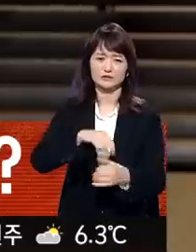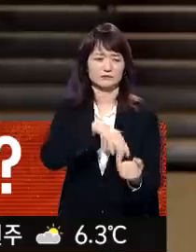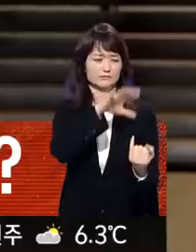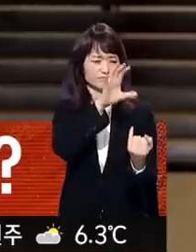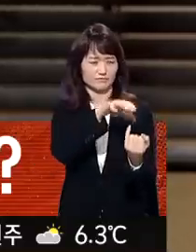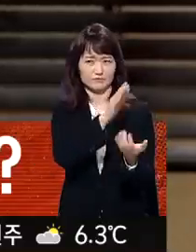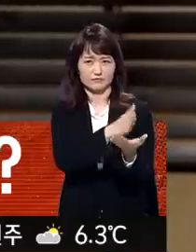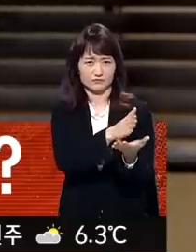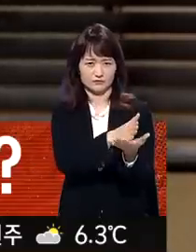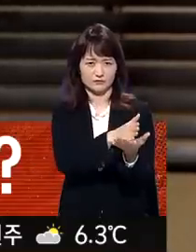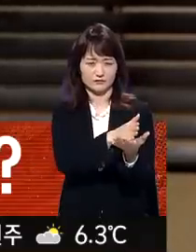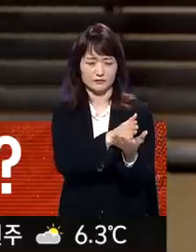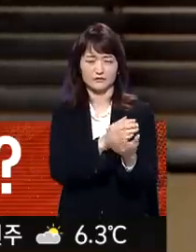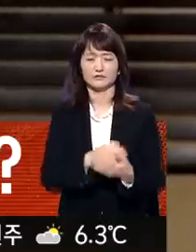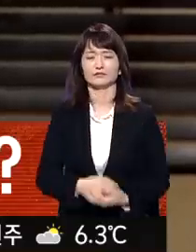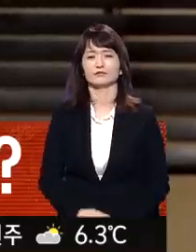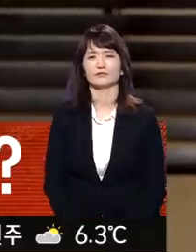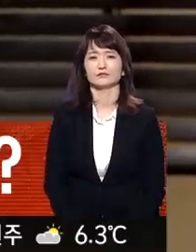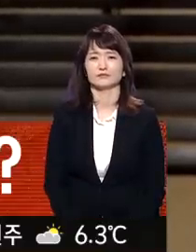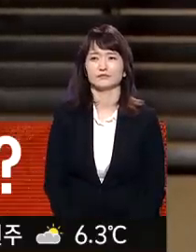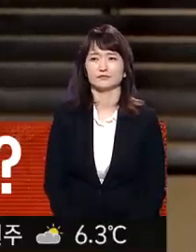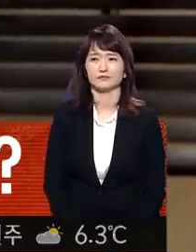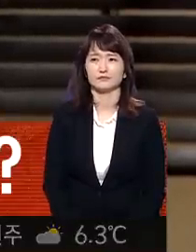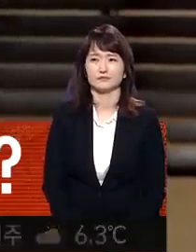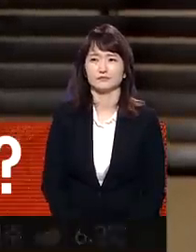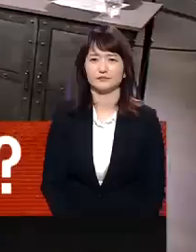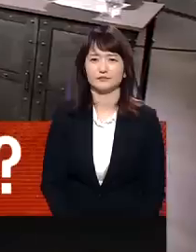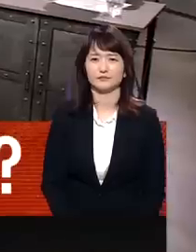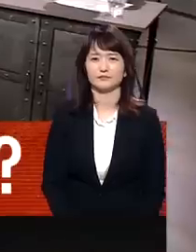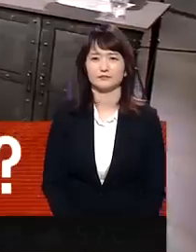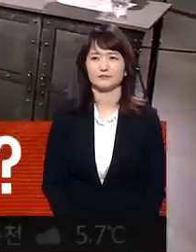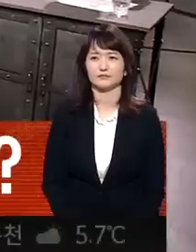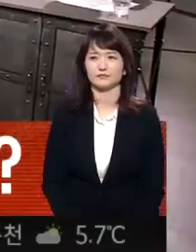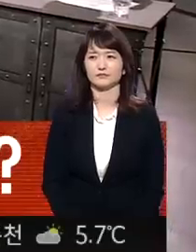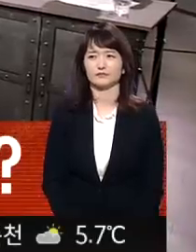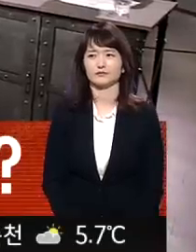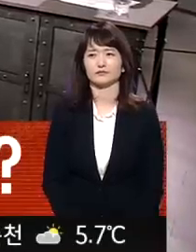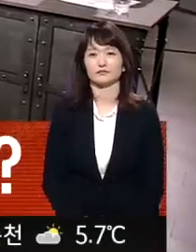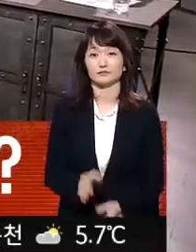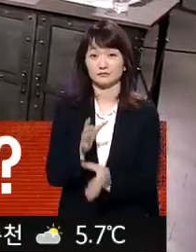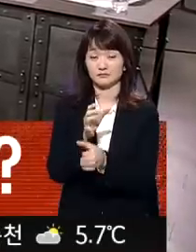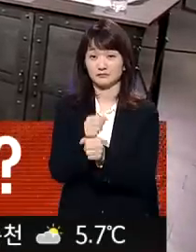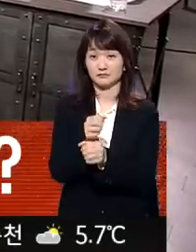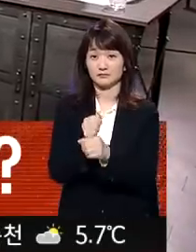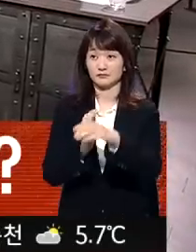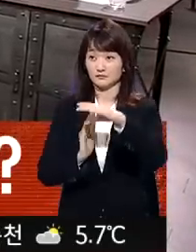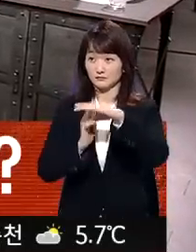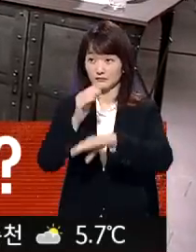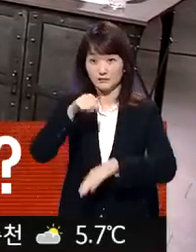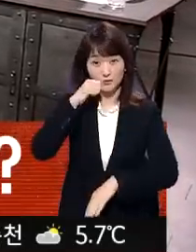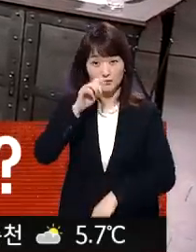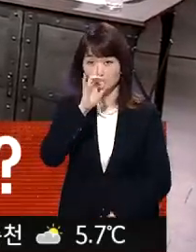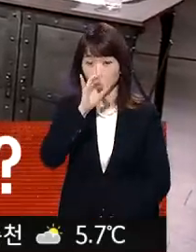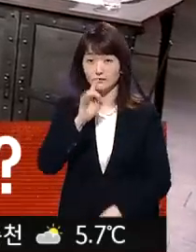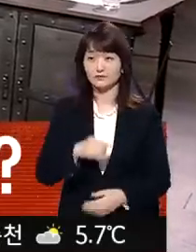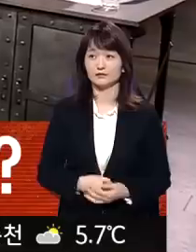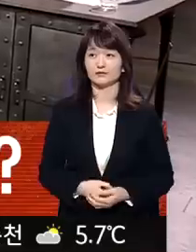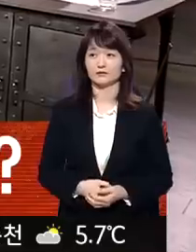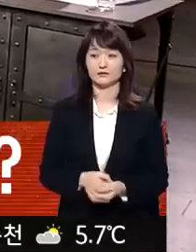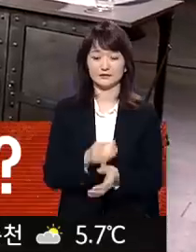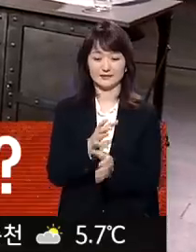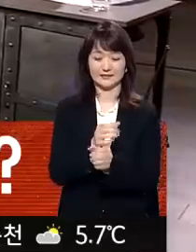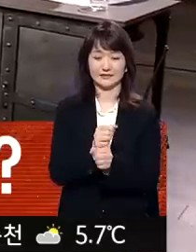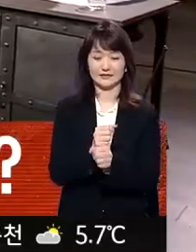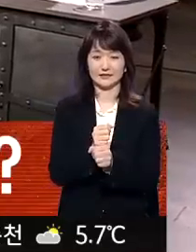건 맞는데 탓할 필요는 없다. 이런 말씀을 드리고 싶어요. 자, 그럼 팀장님. 그렇습니다. 유통기한 지난 거 먹으면 안 되지만은 유통기간은